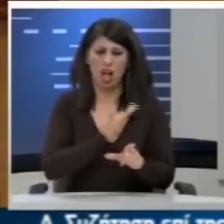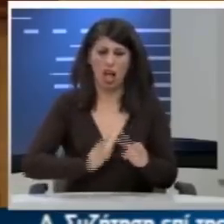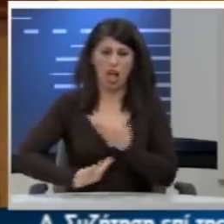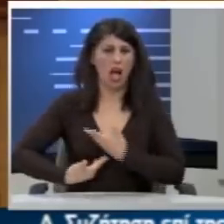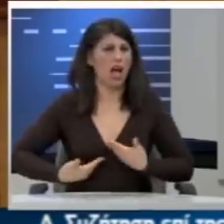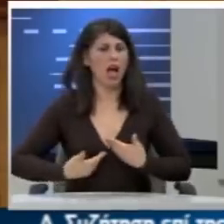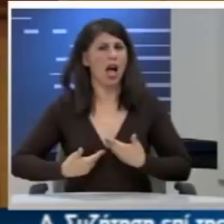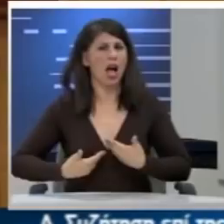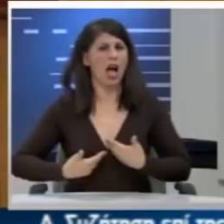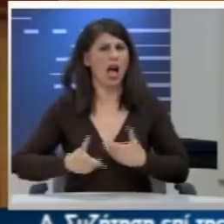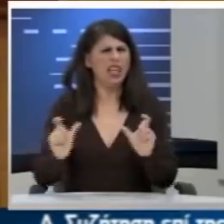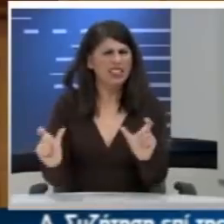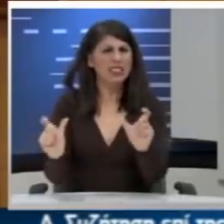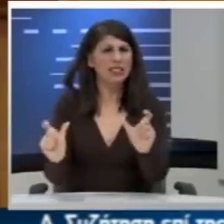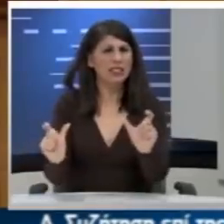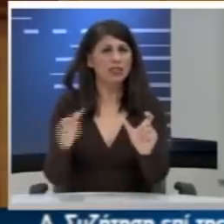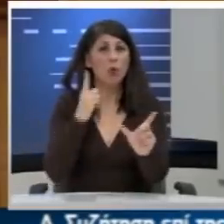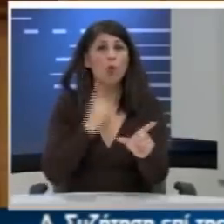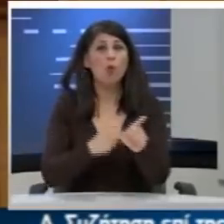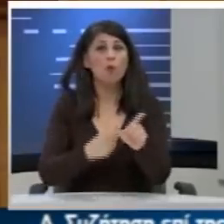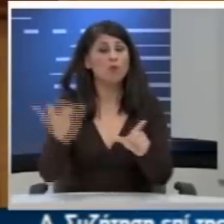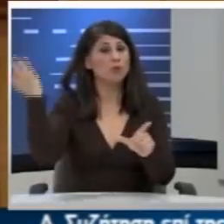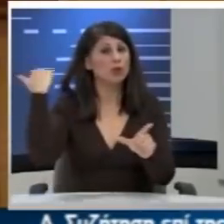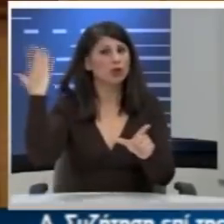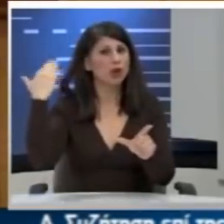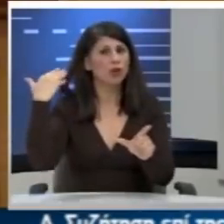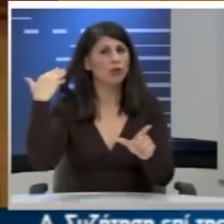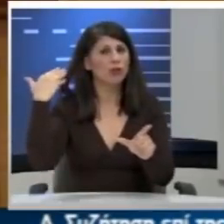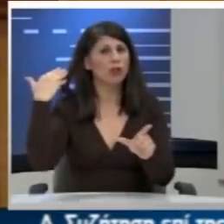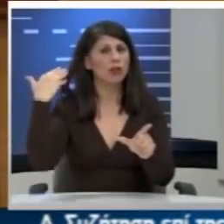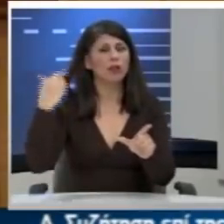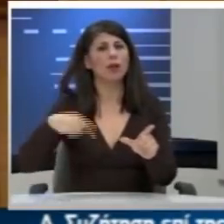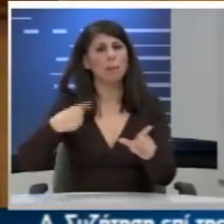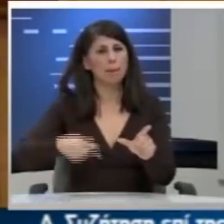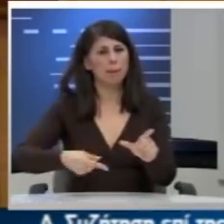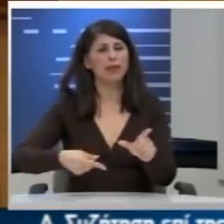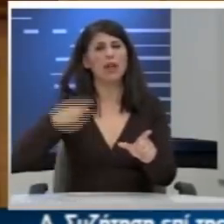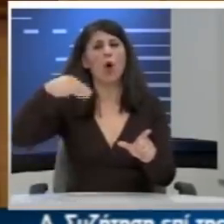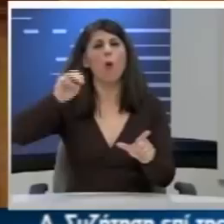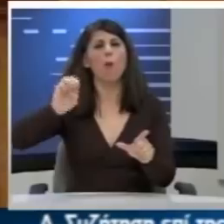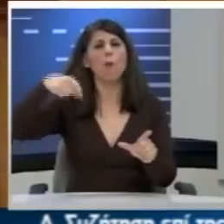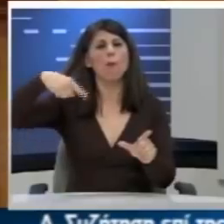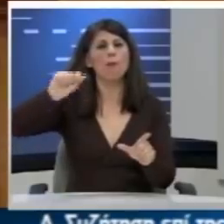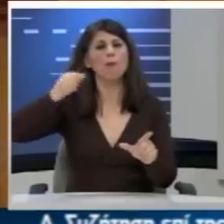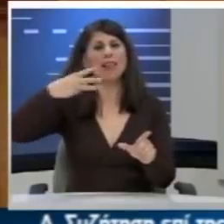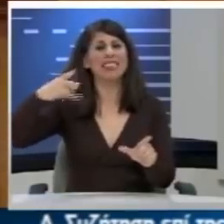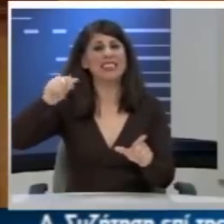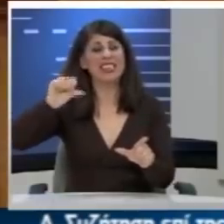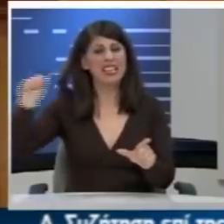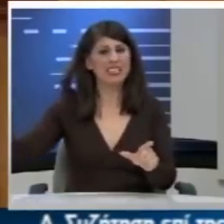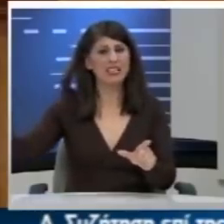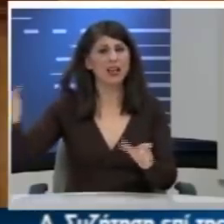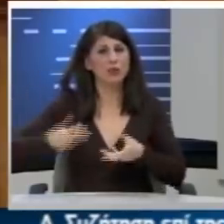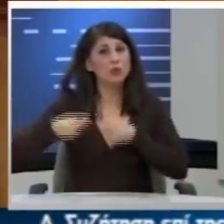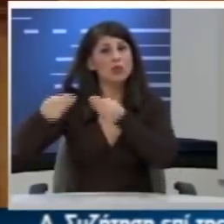Αντίστασης, ήταν εκείνοι οι κομμουνιστές που τους παρέδωσε το καθεστώς Μεταξά στους Γερμανούς που